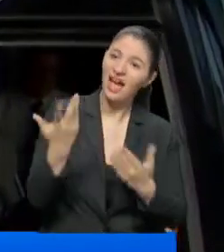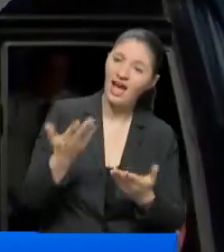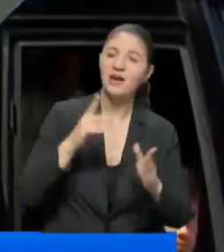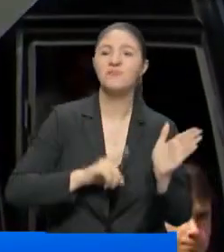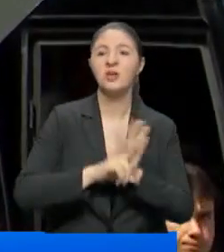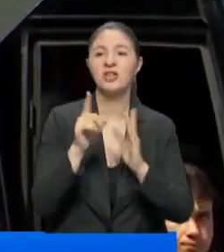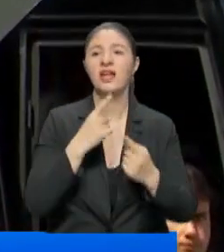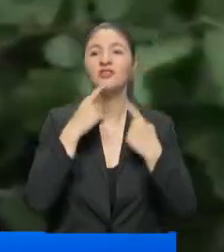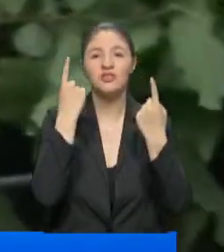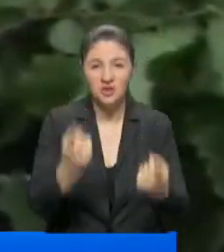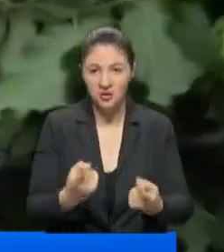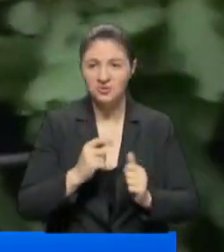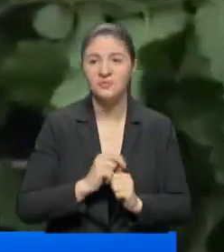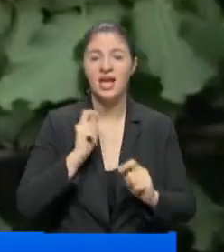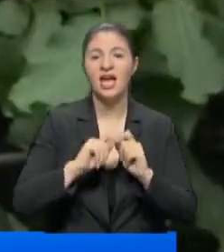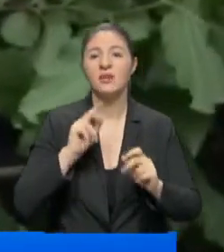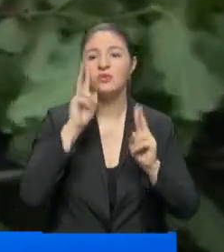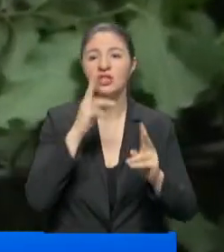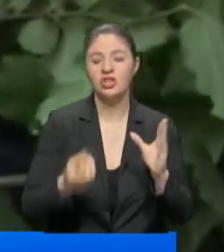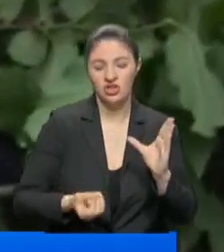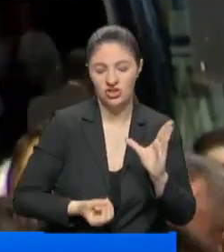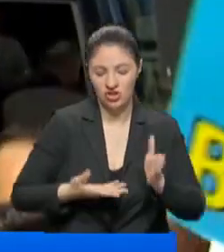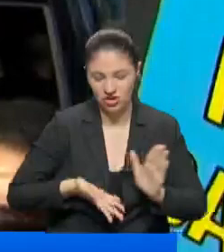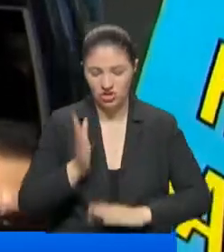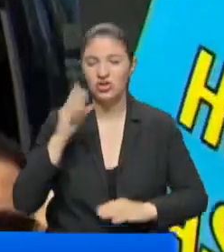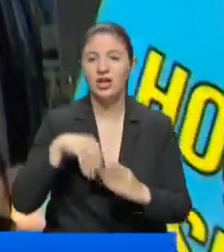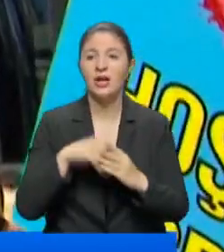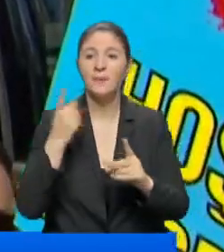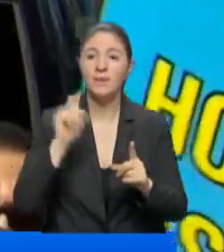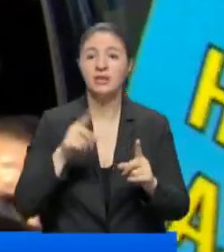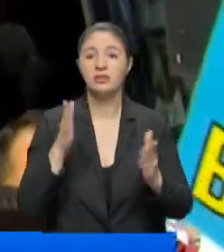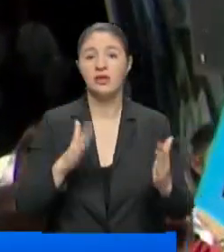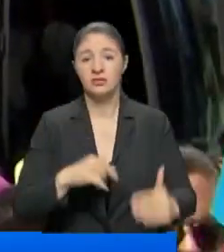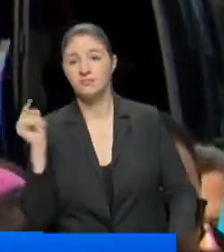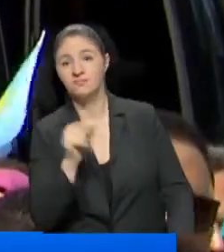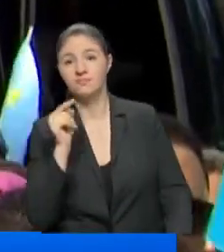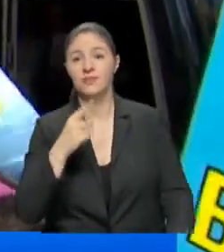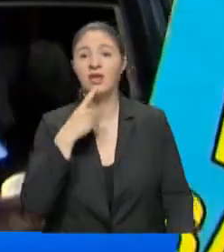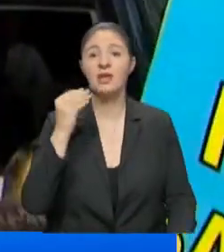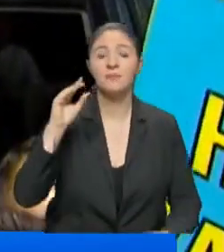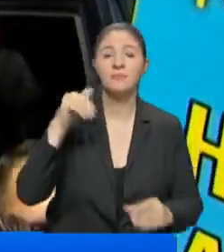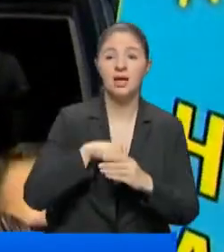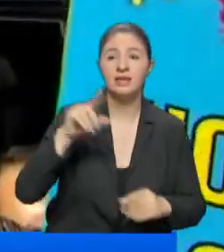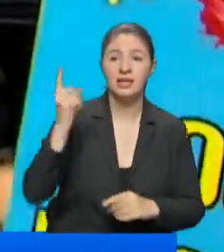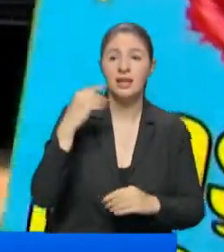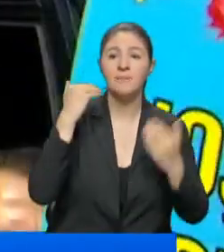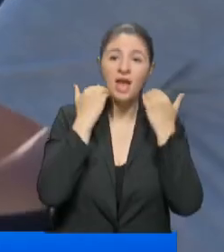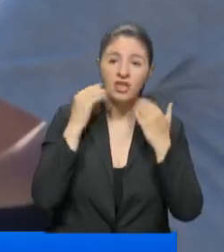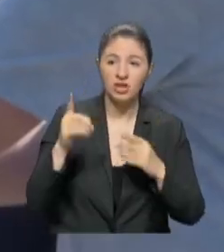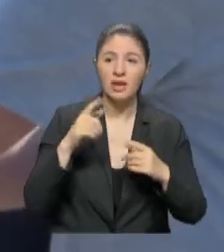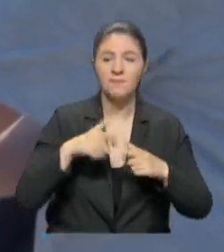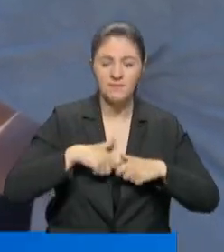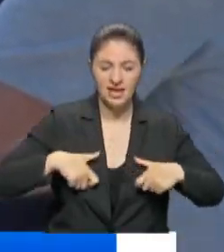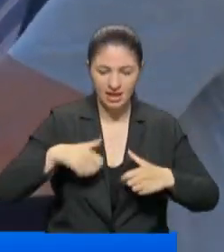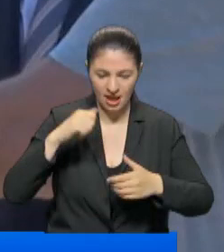başarılar diliyoruz ekonomik tablodan çıkış için muhalefet bir kez daha sandığı işaret ederken iyi parti lideri Meral Akşener milli